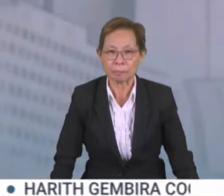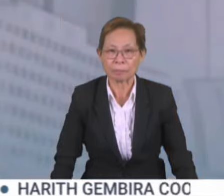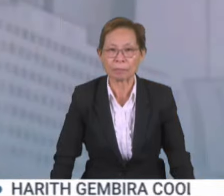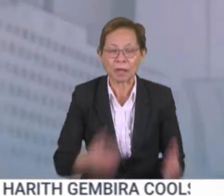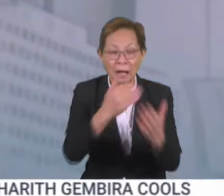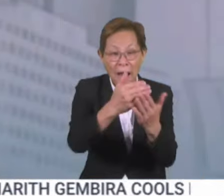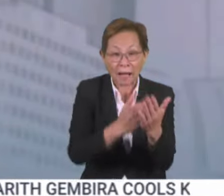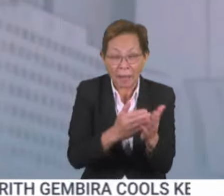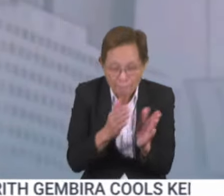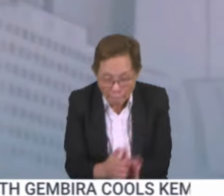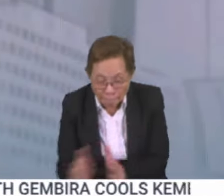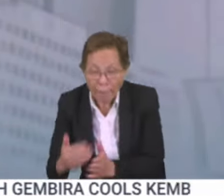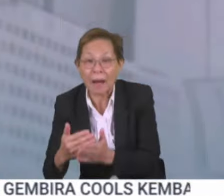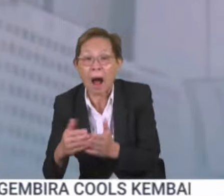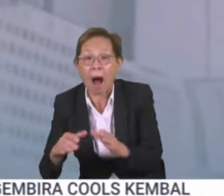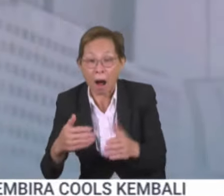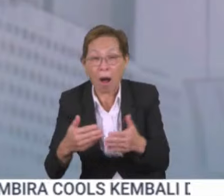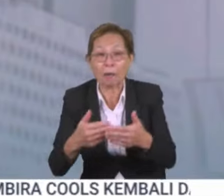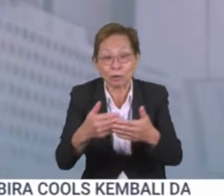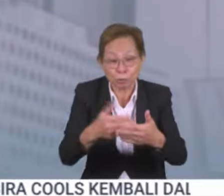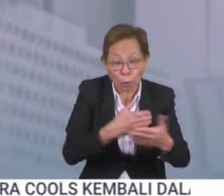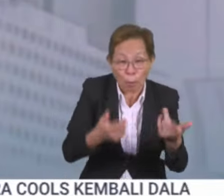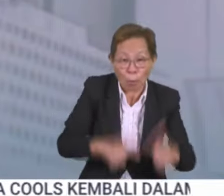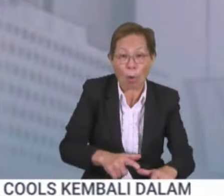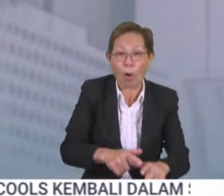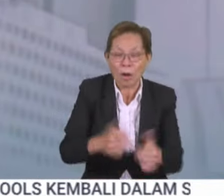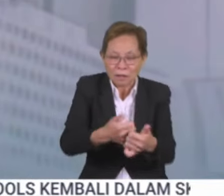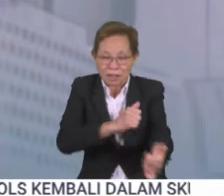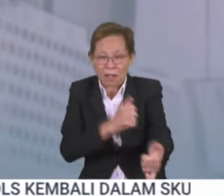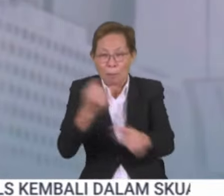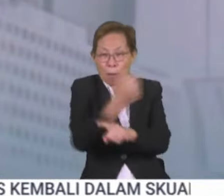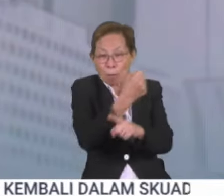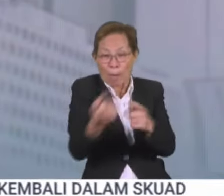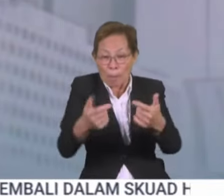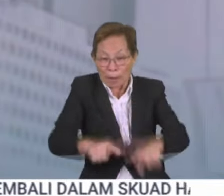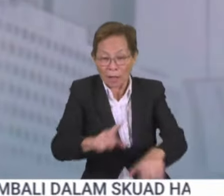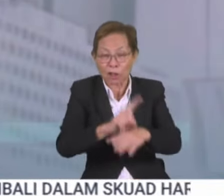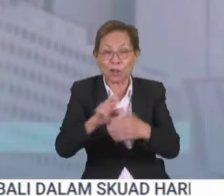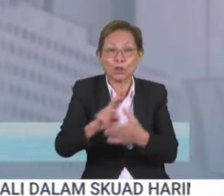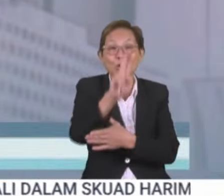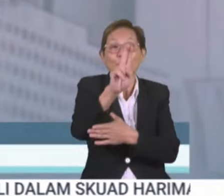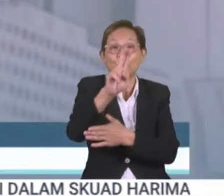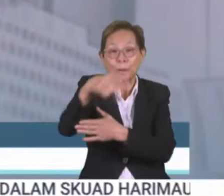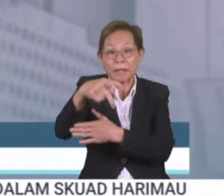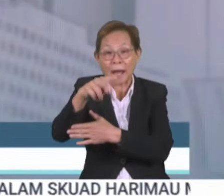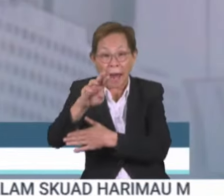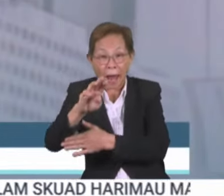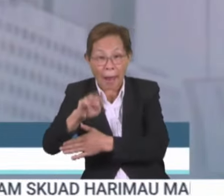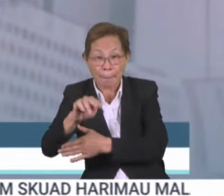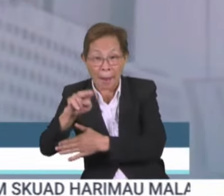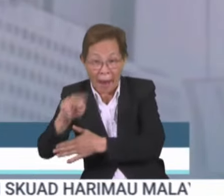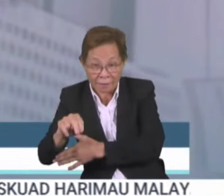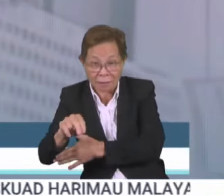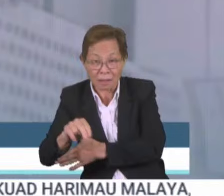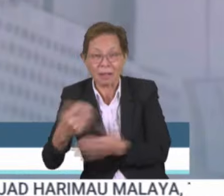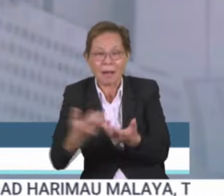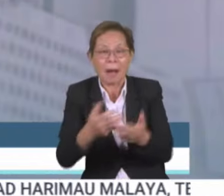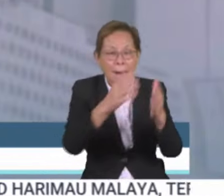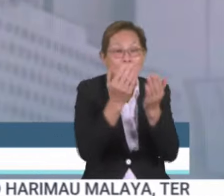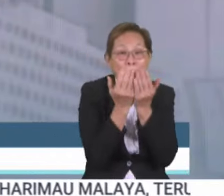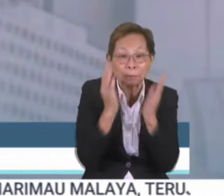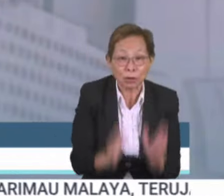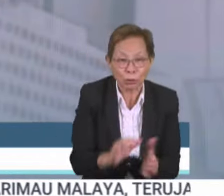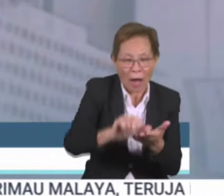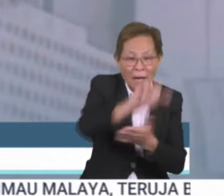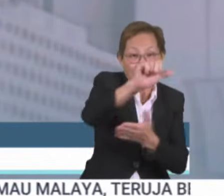Langkah proaktif diambil bagi mencegah kes buli berulang di Universiti Pertahanan Nasional Malaysia UPNM dengan mengasingkan pelajar